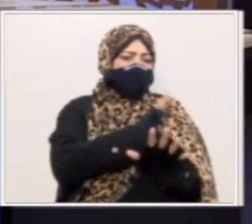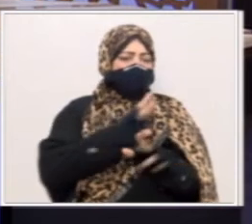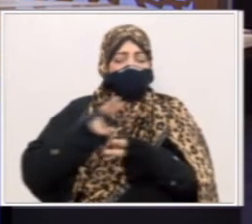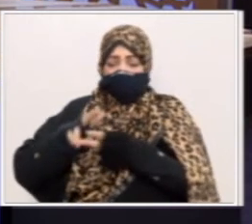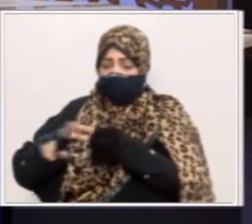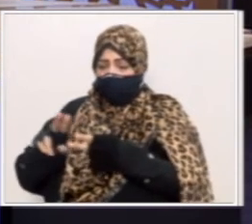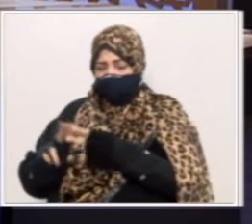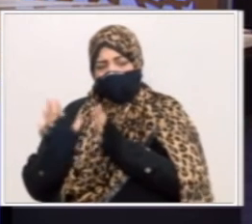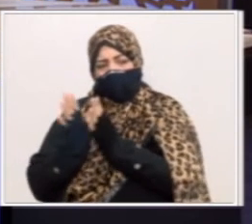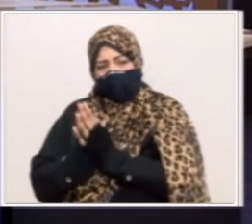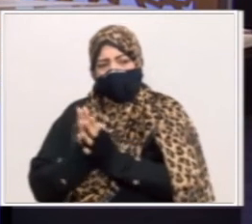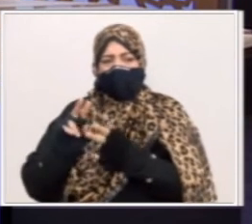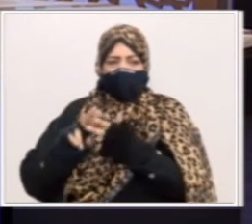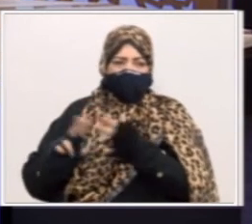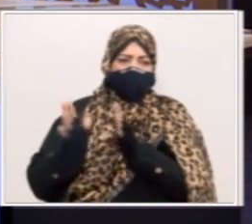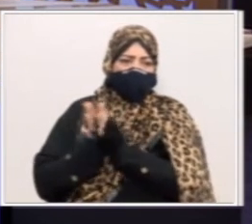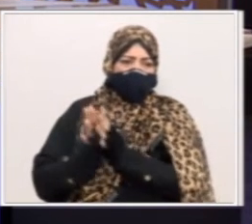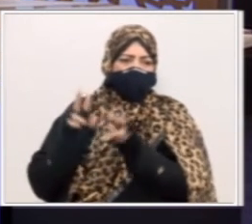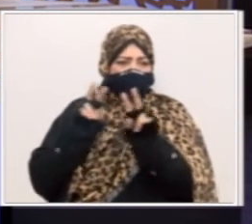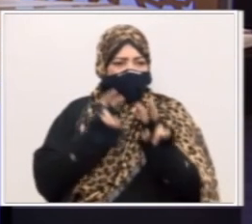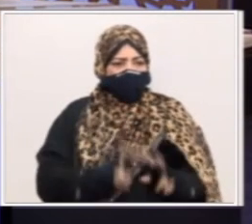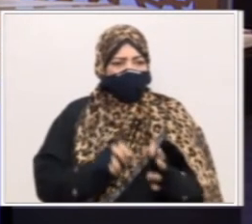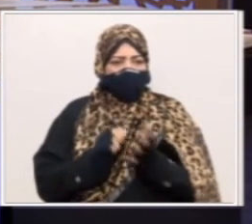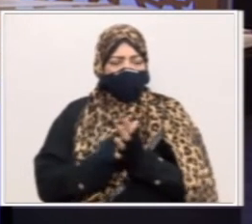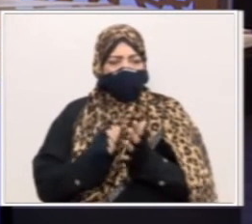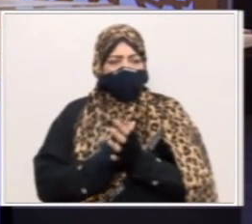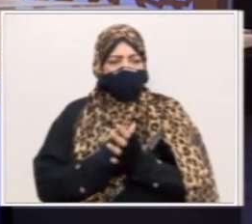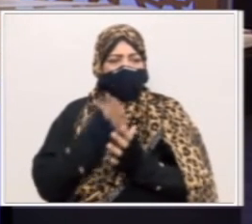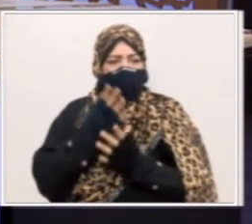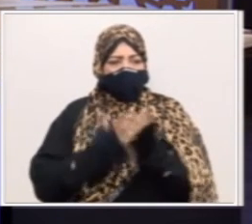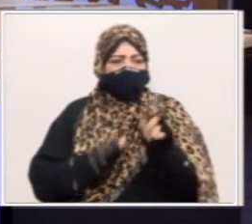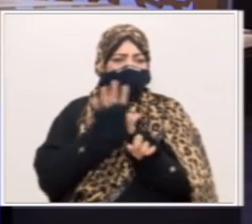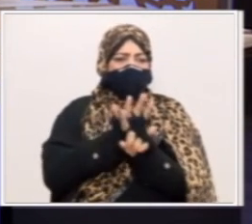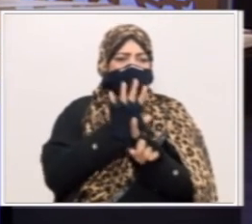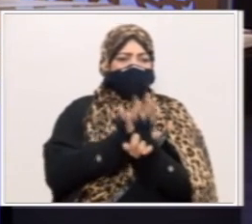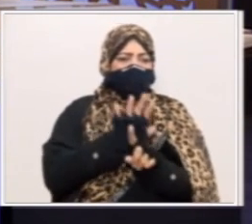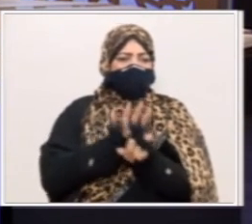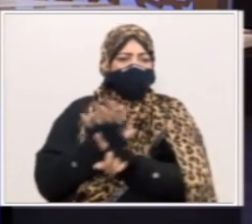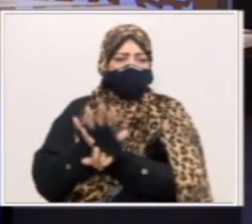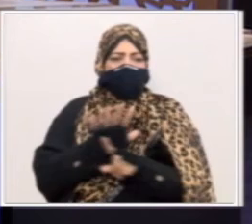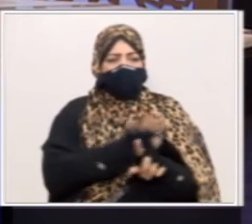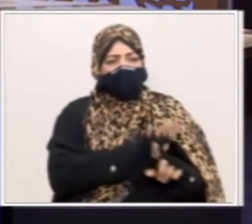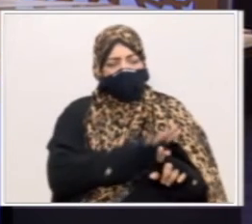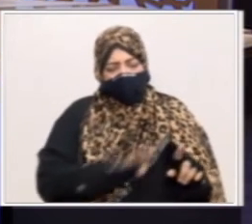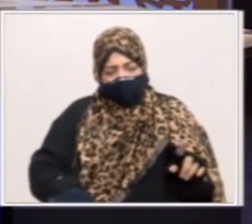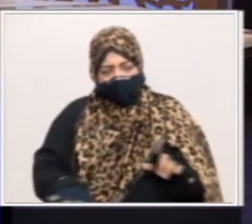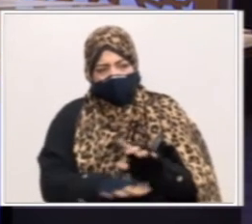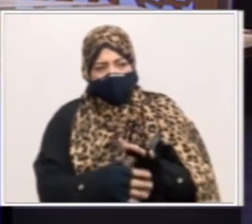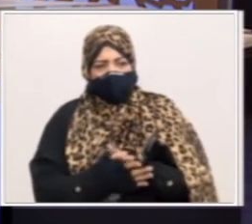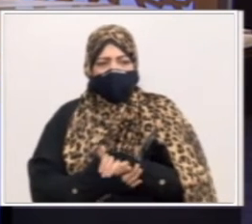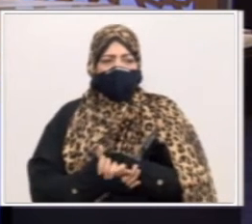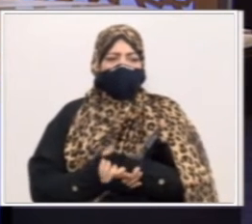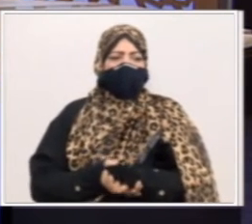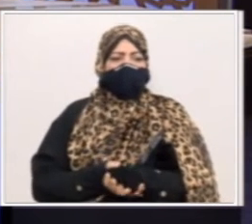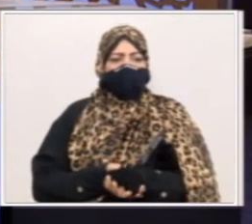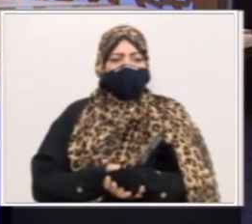وأربي أولادي و نعم. لو سمحت سمحني بس أنا لما هذا تقول فيه العكس، وأنا اللي سيدها مش